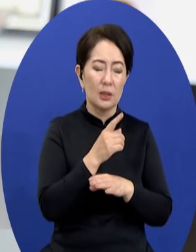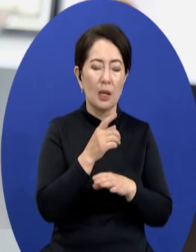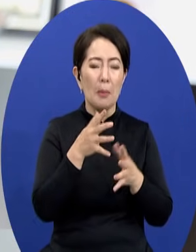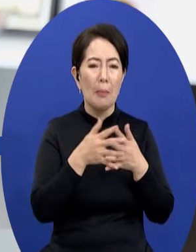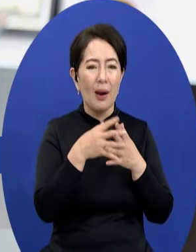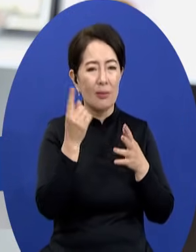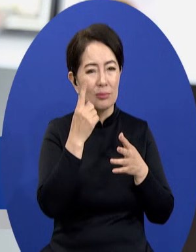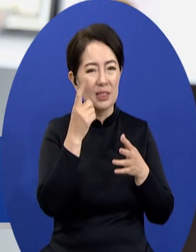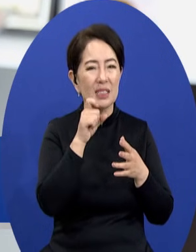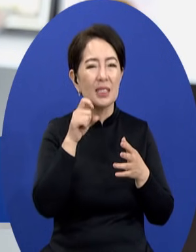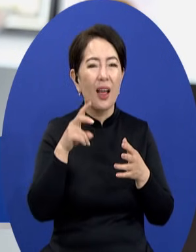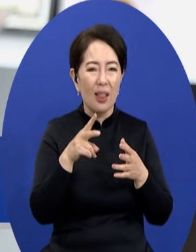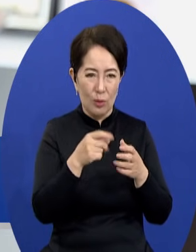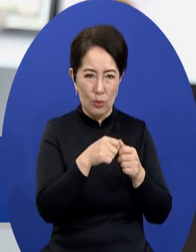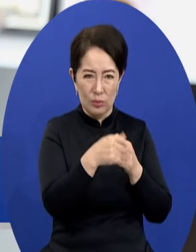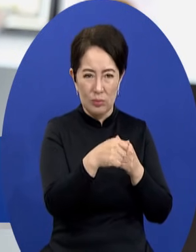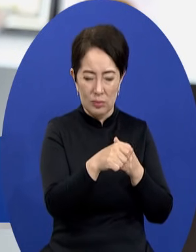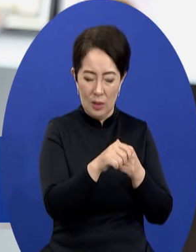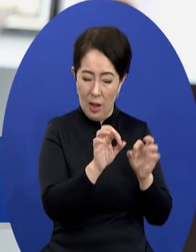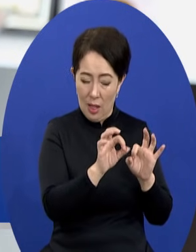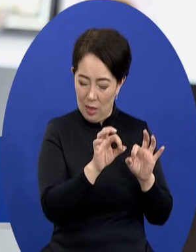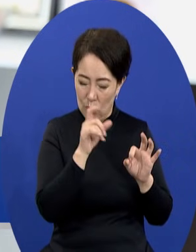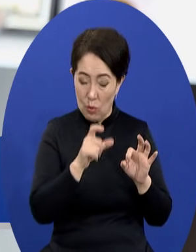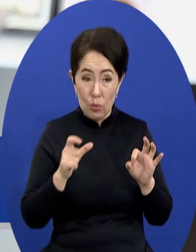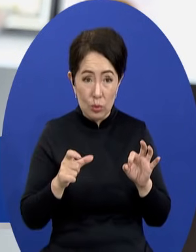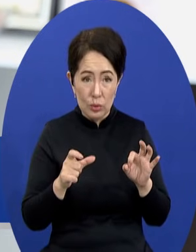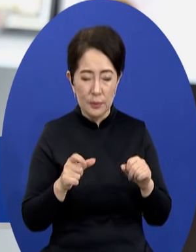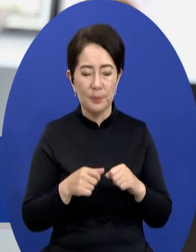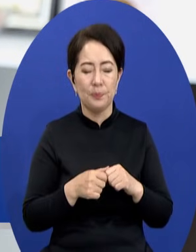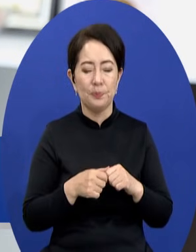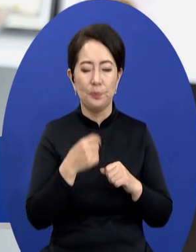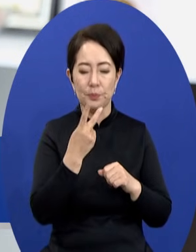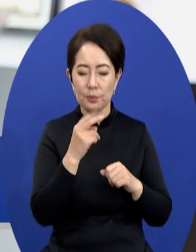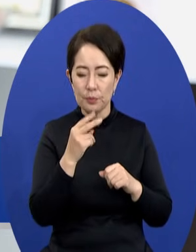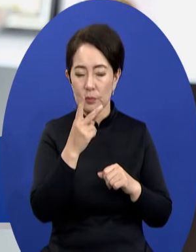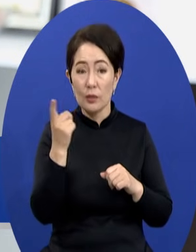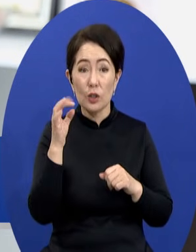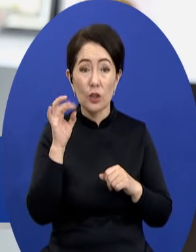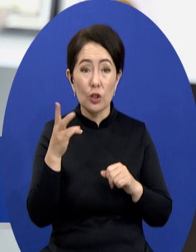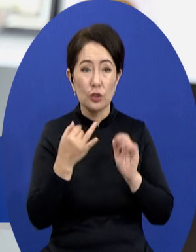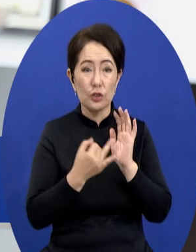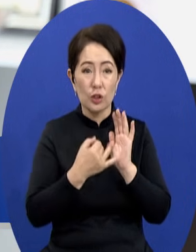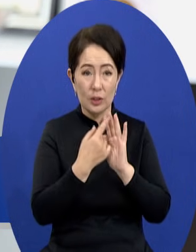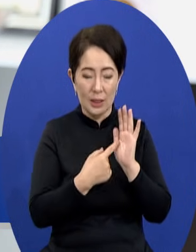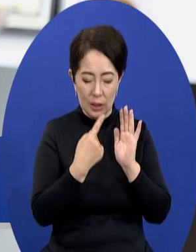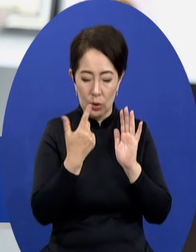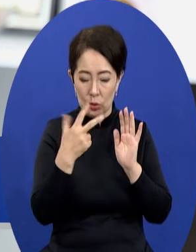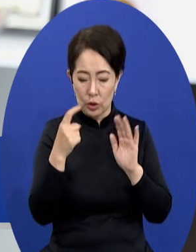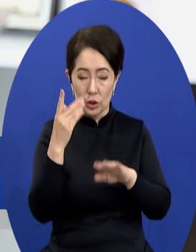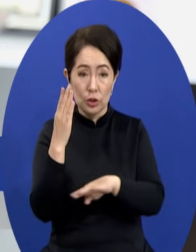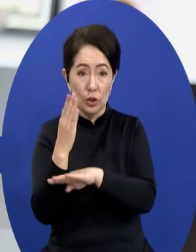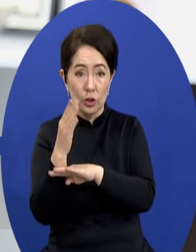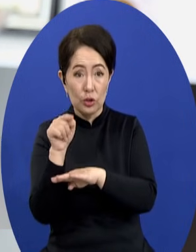хүсэлтээ өгөөгүй байсан, зээлээ сунгаагүй байсан энэ зээлдэгч нарын хувьд бол 2021 оны 7-р сарын 31-ний өдөр